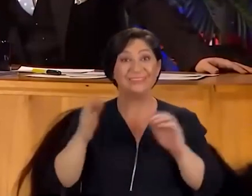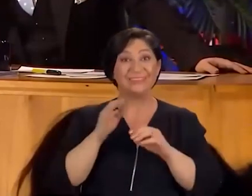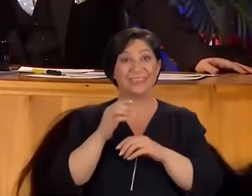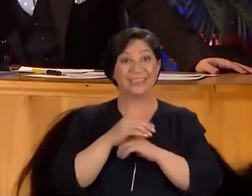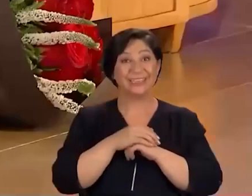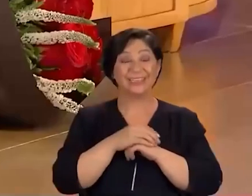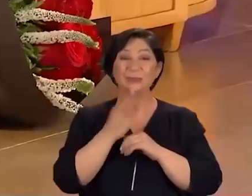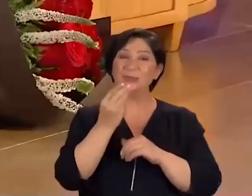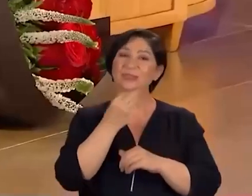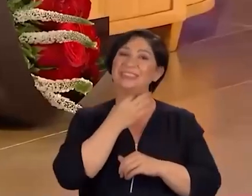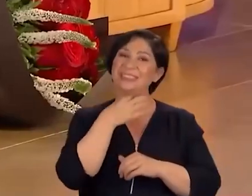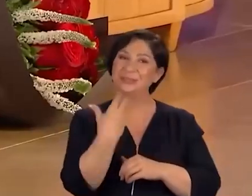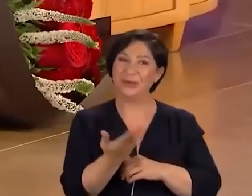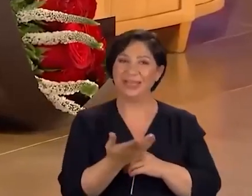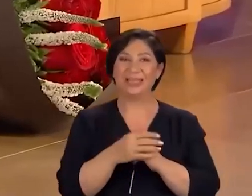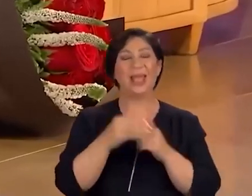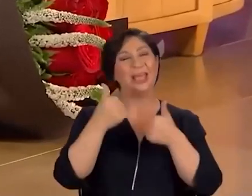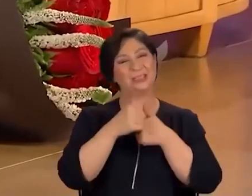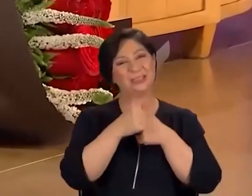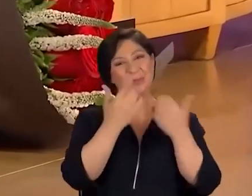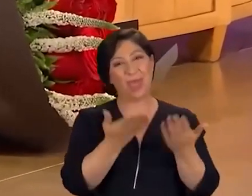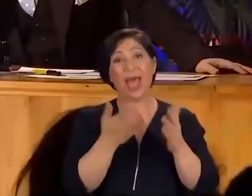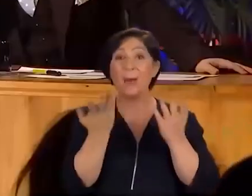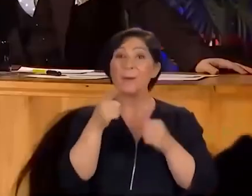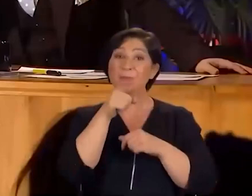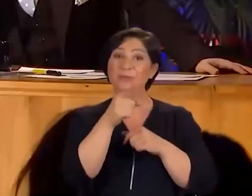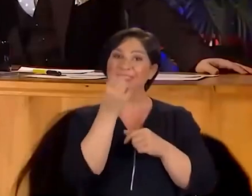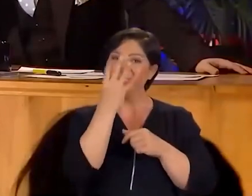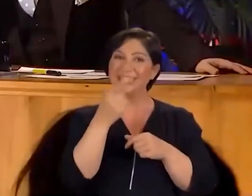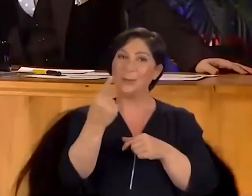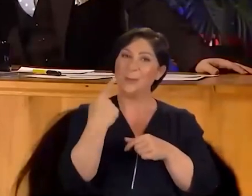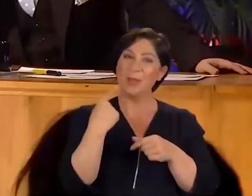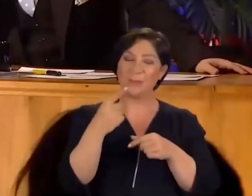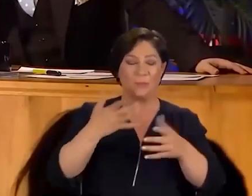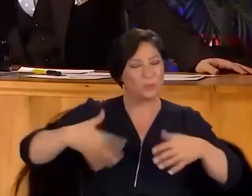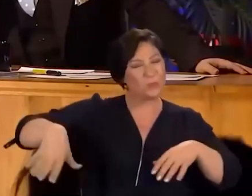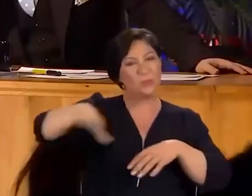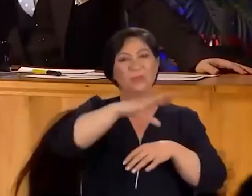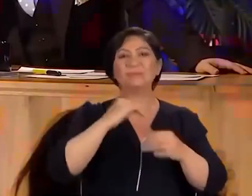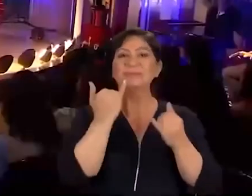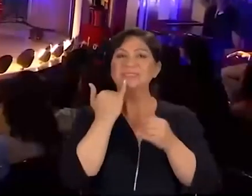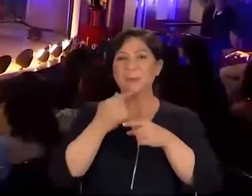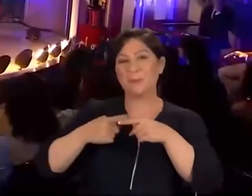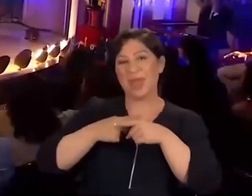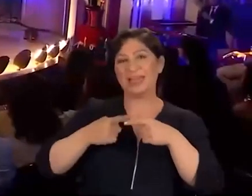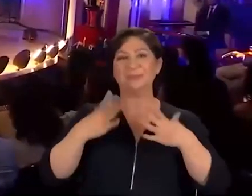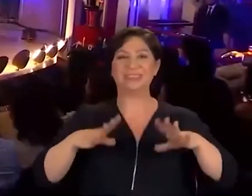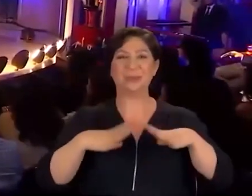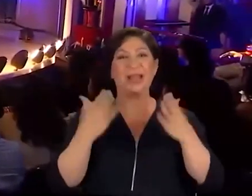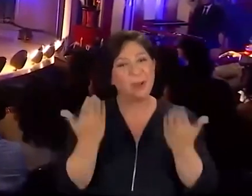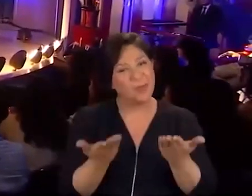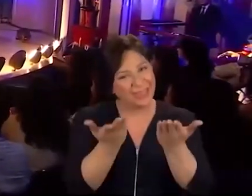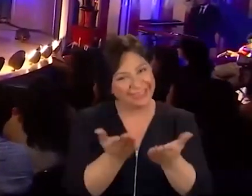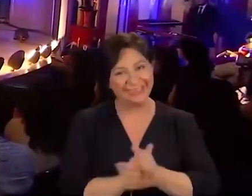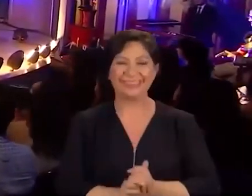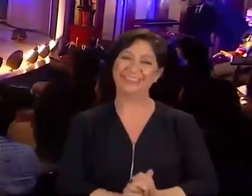altına. Çok teşekkür sağ ederim olsun. Eşime evet. Ama ben bu çiçeği seninle ve bütün buradaki misafirlerimizle paylaşmak istiyorum. Kabul